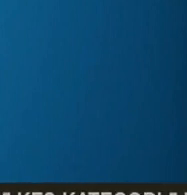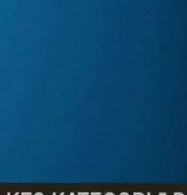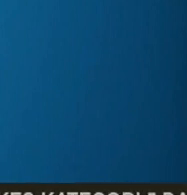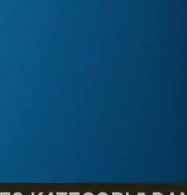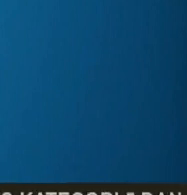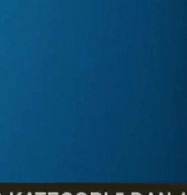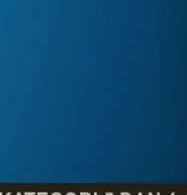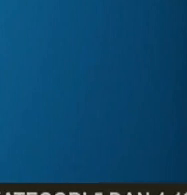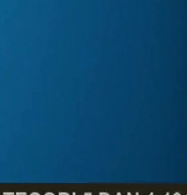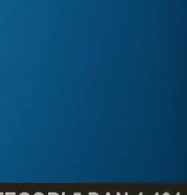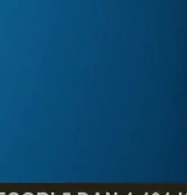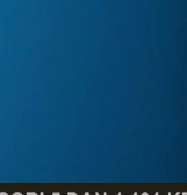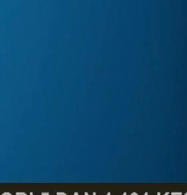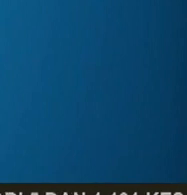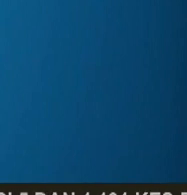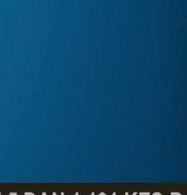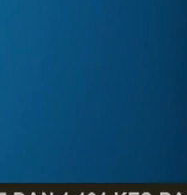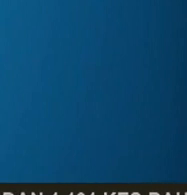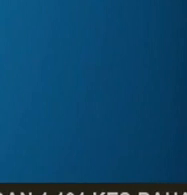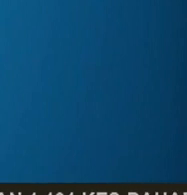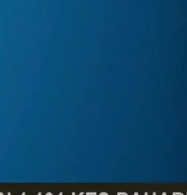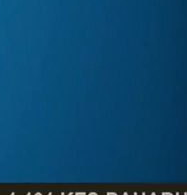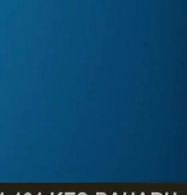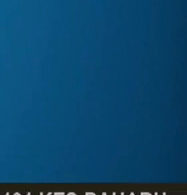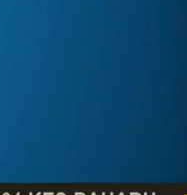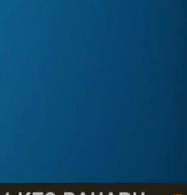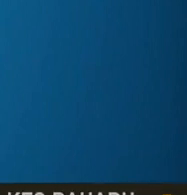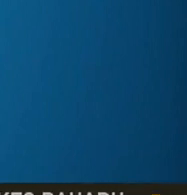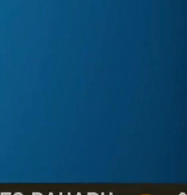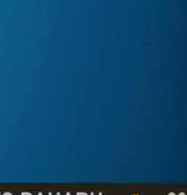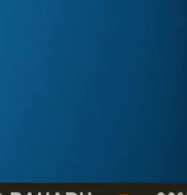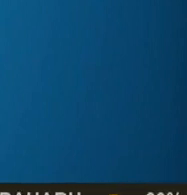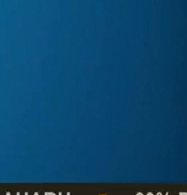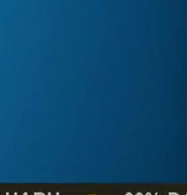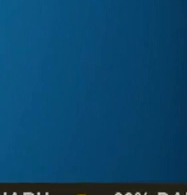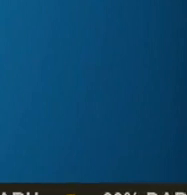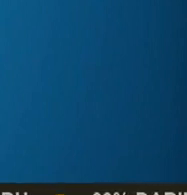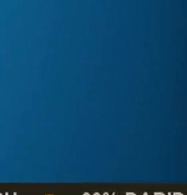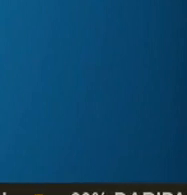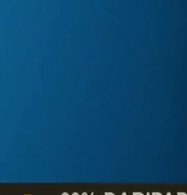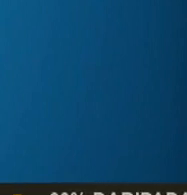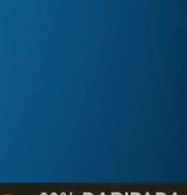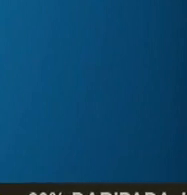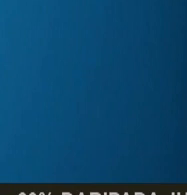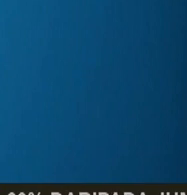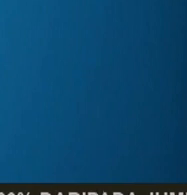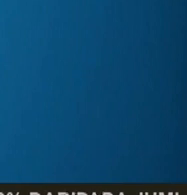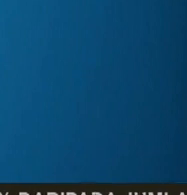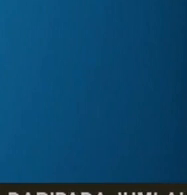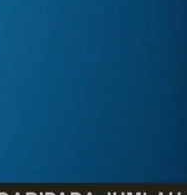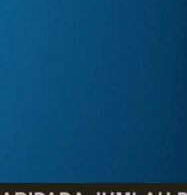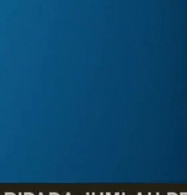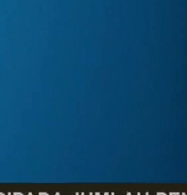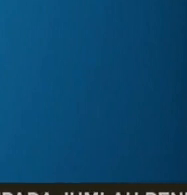jabatan pembangunan masyarakat memaklumkan bahwa pelanjutan tempo penutupan ini adalah bagi meneruskan langkah kewaspadaan